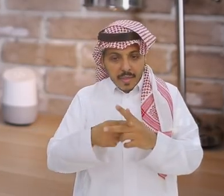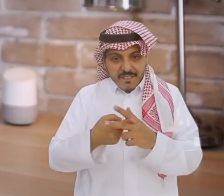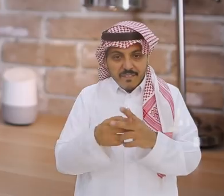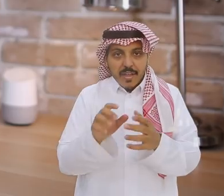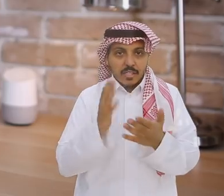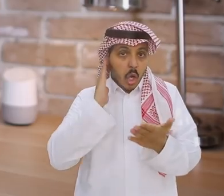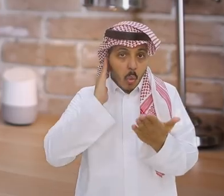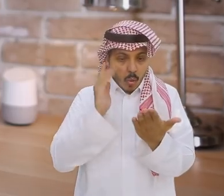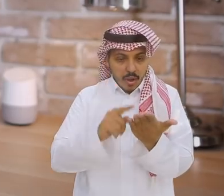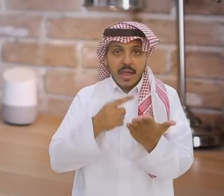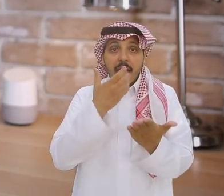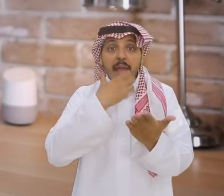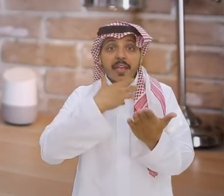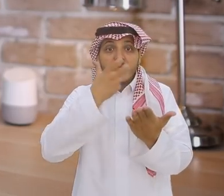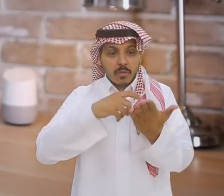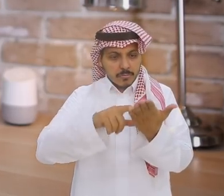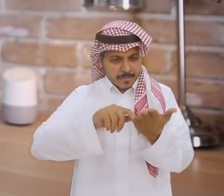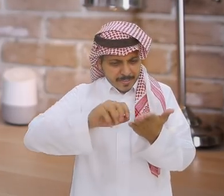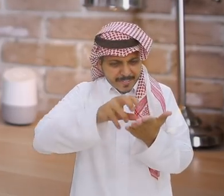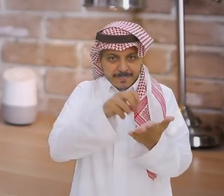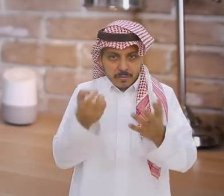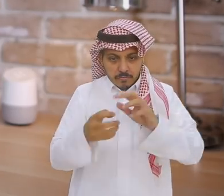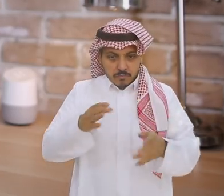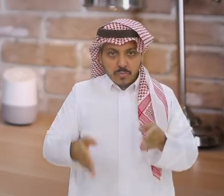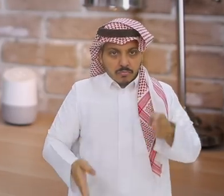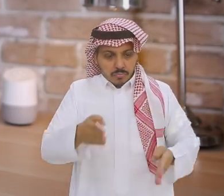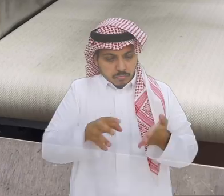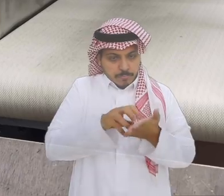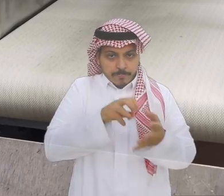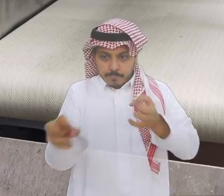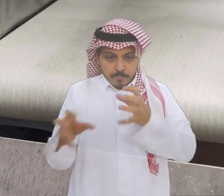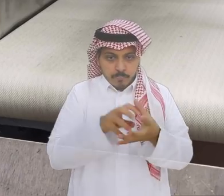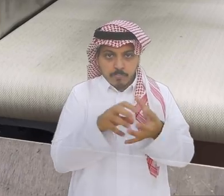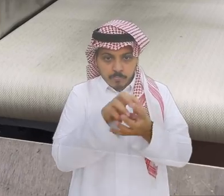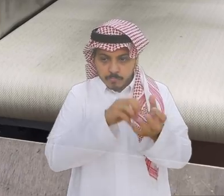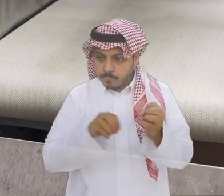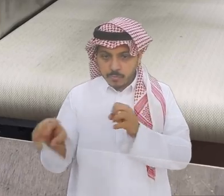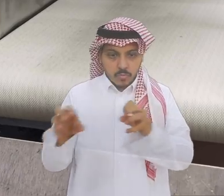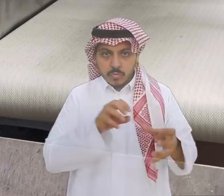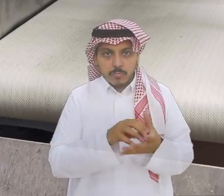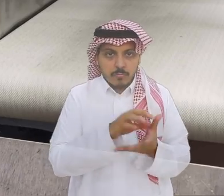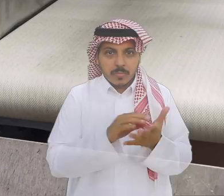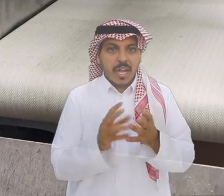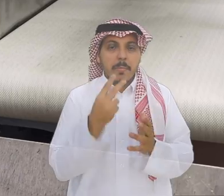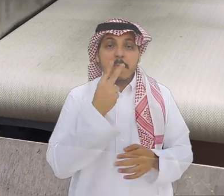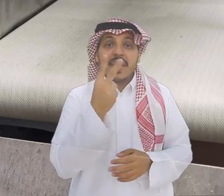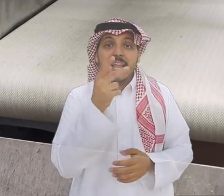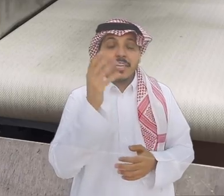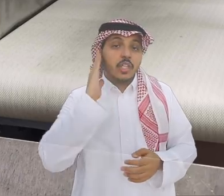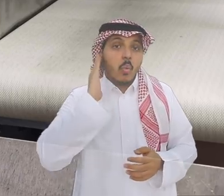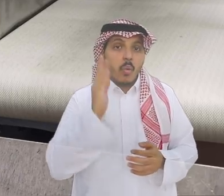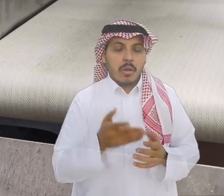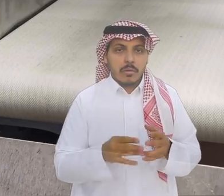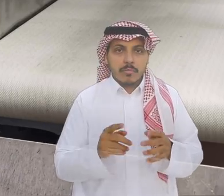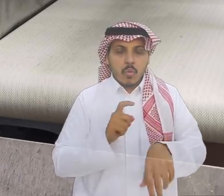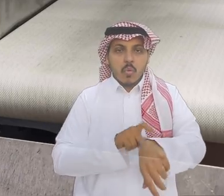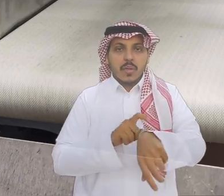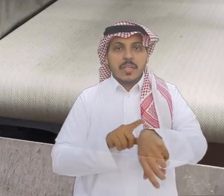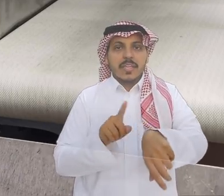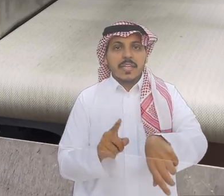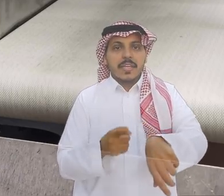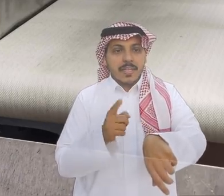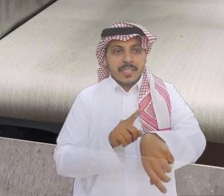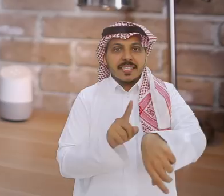إنها تفكك الجوالات وتشيل القطع الأساسية اللي تقدر نرجع نعيد تدويرها وتضبط مسألة إتلاف الجوالات بشكل